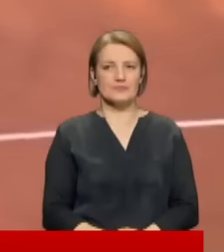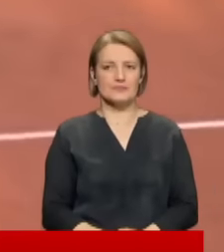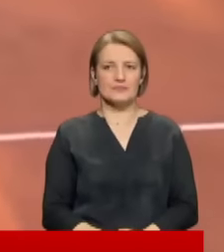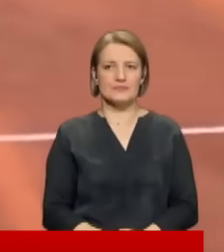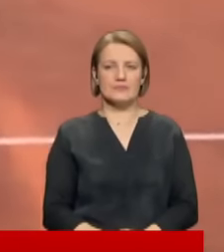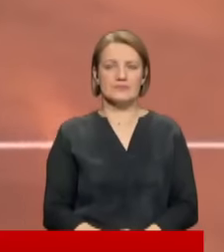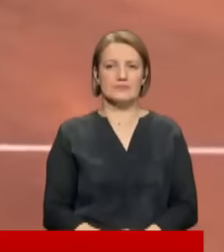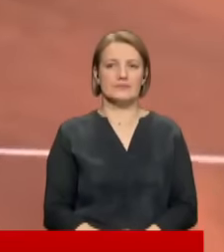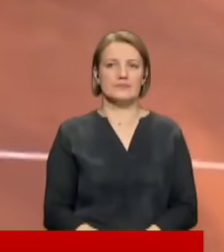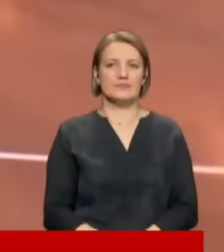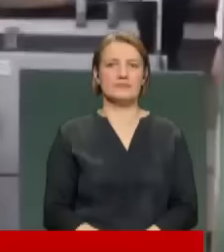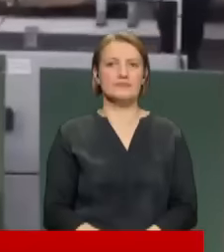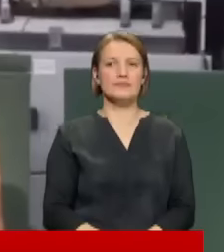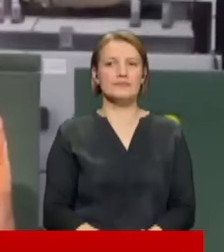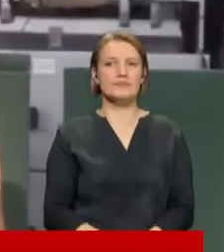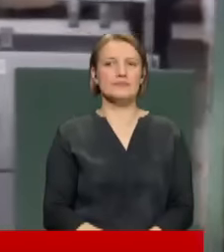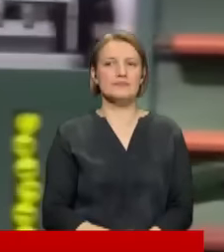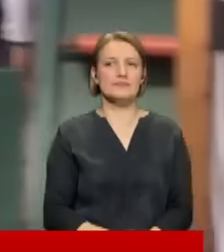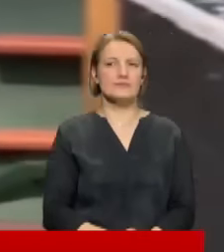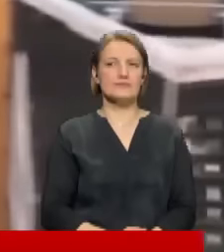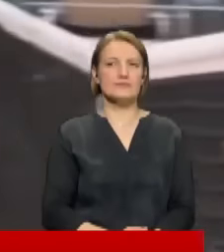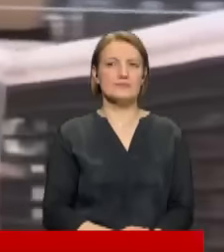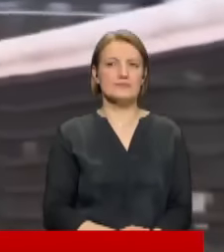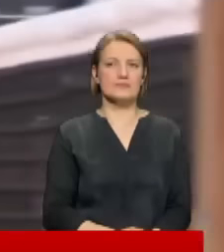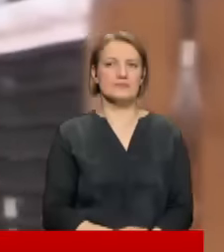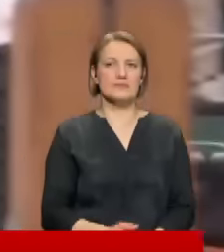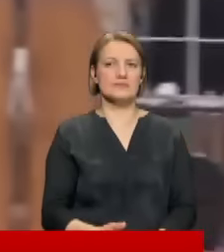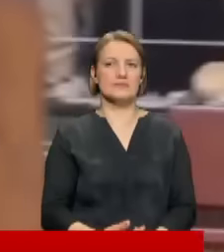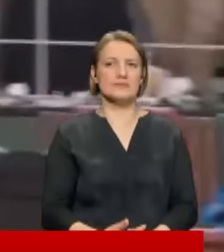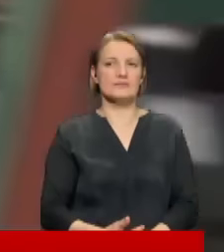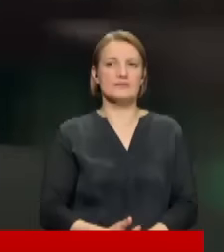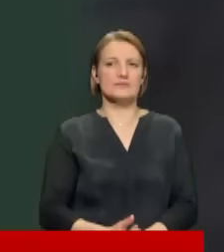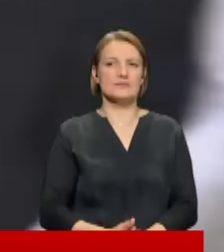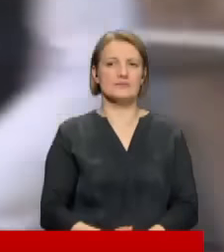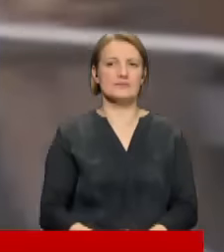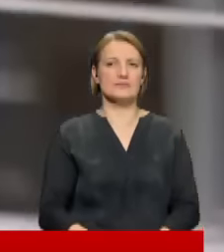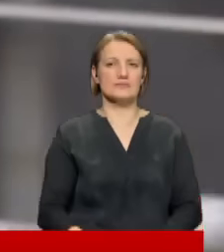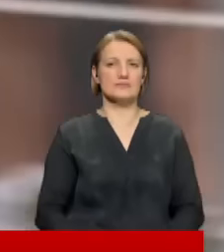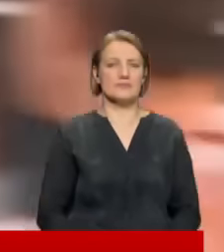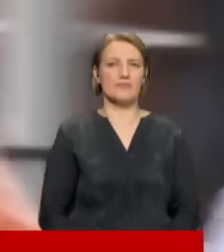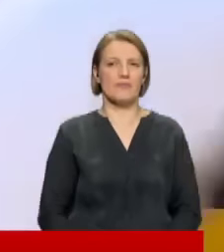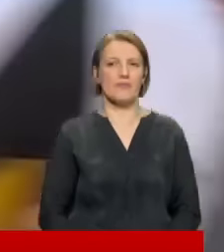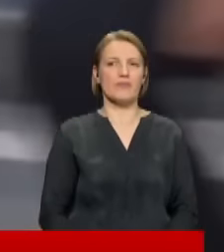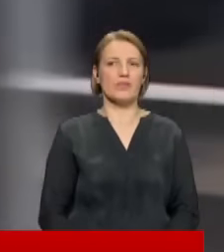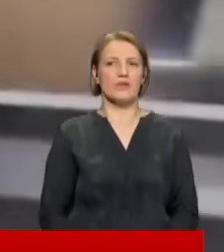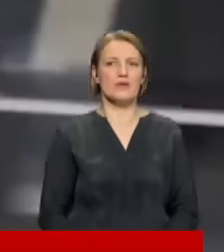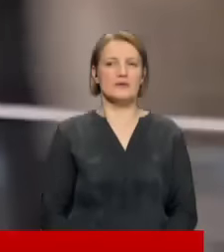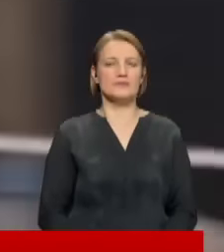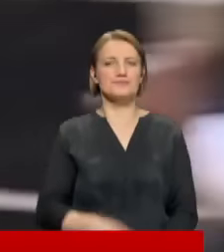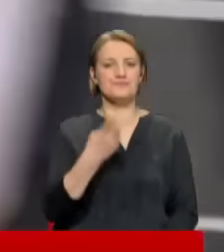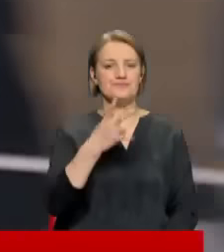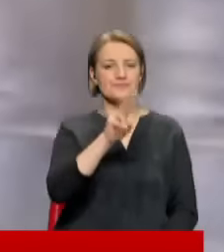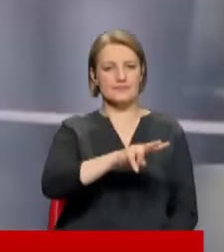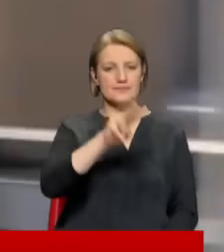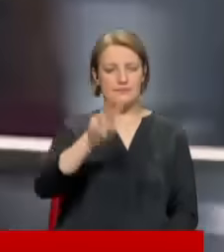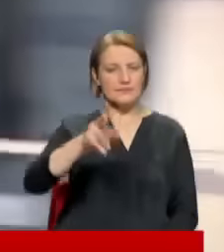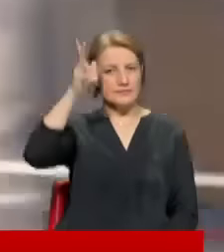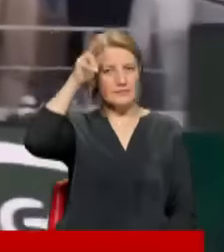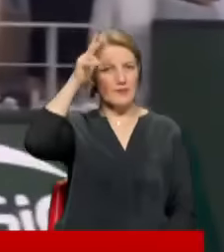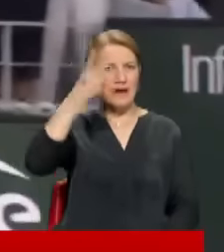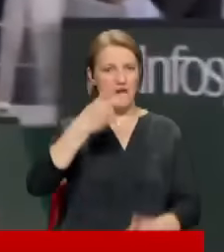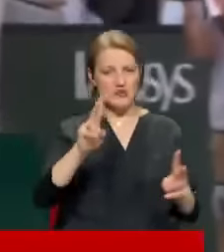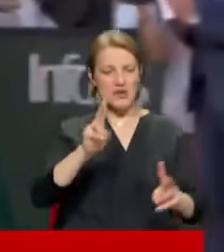tarihin 3 farklı zeminde final gören, Grand Slam finali gören en genç oyuncusu olmuştu. 2022'de Amerika